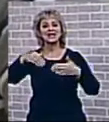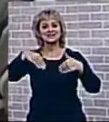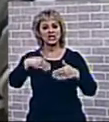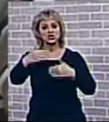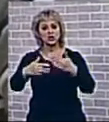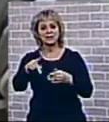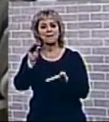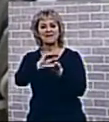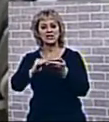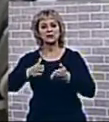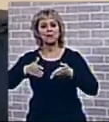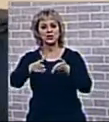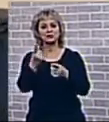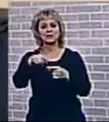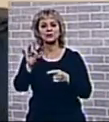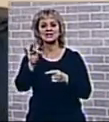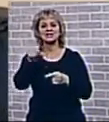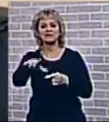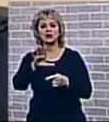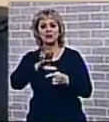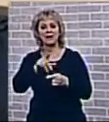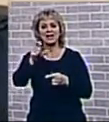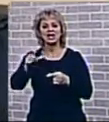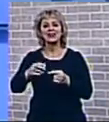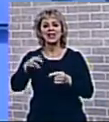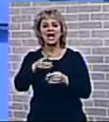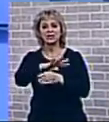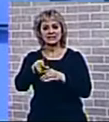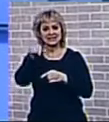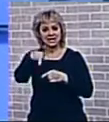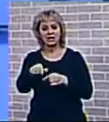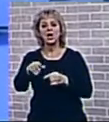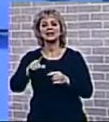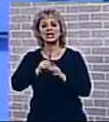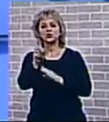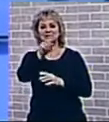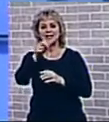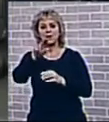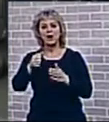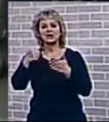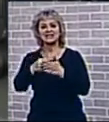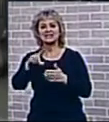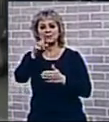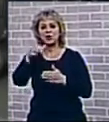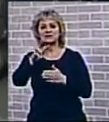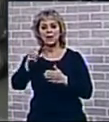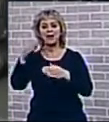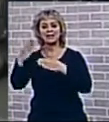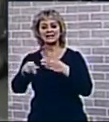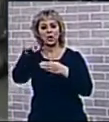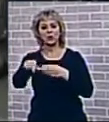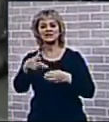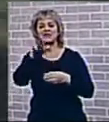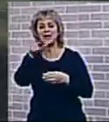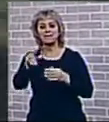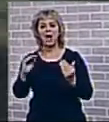шествия повторят маршрут, по которому ростовчане шли на казнь. Марш начнут от зоопарка и завершат у мемориала в Змеевской балке. За время